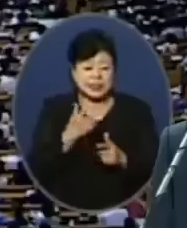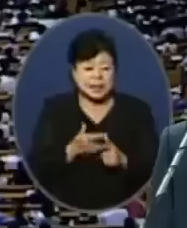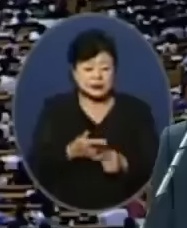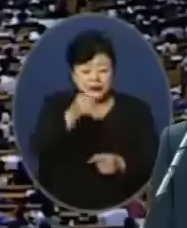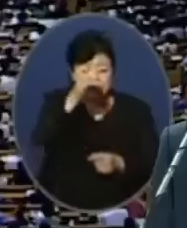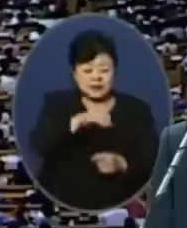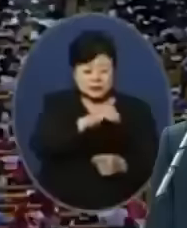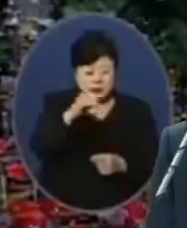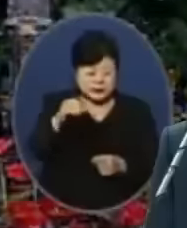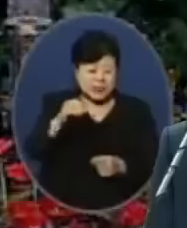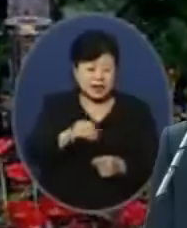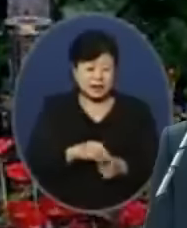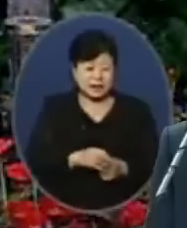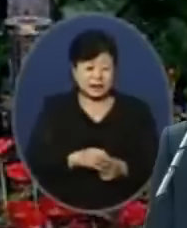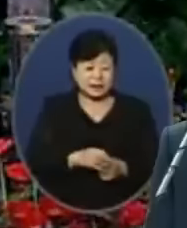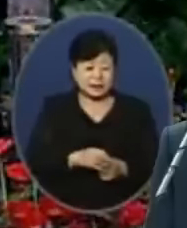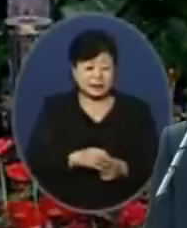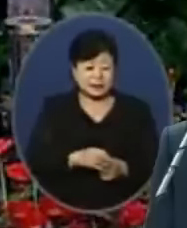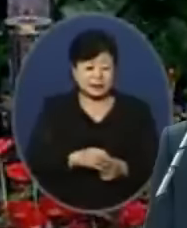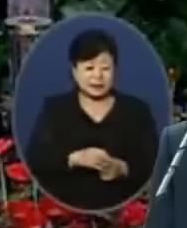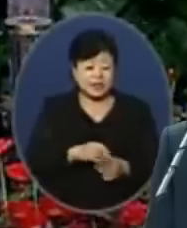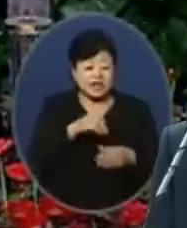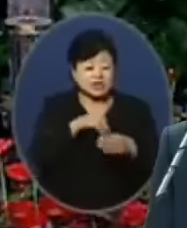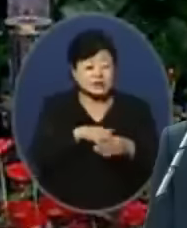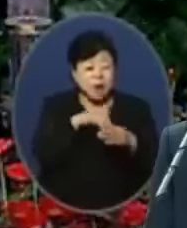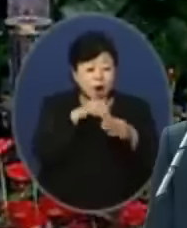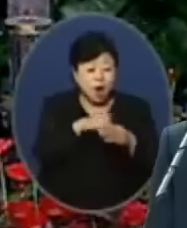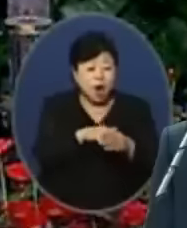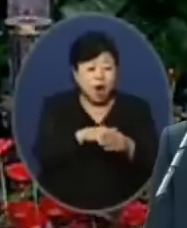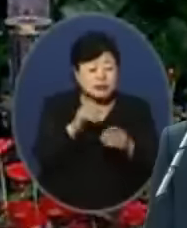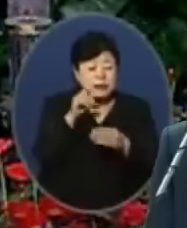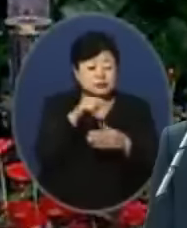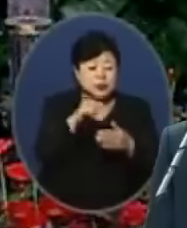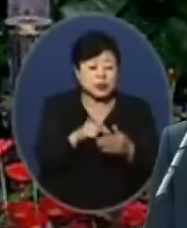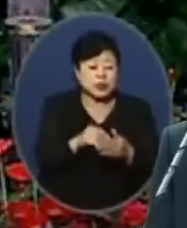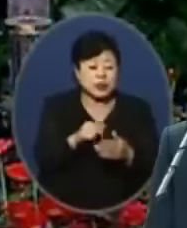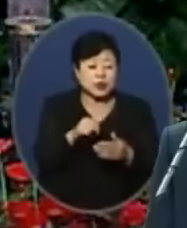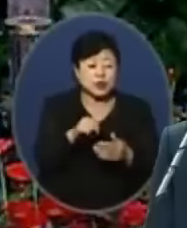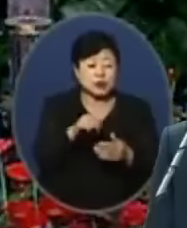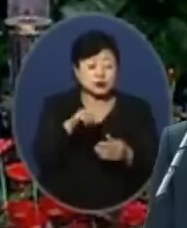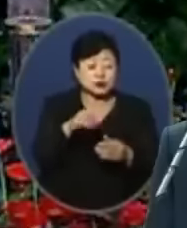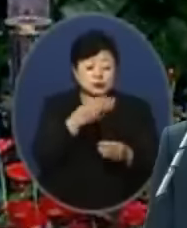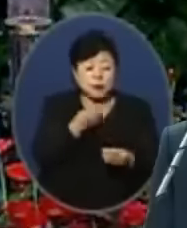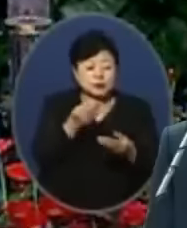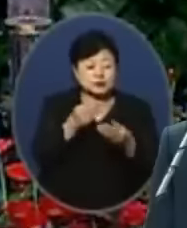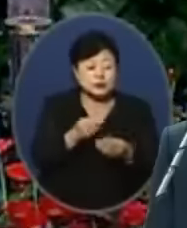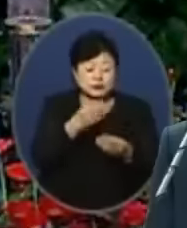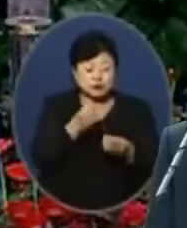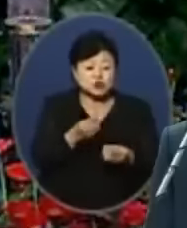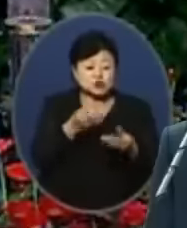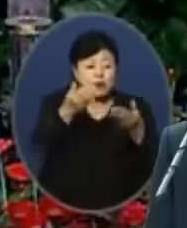예수님의 십자가 대속의 씨앗을 심어서 여러분의 생활 속에 오중보험과 삼중축복이